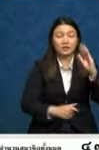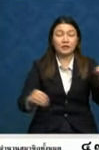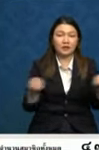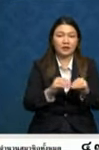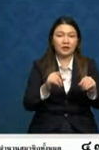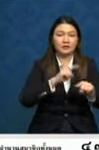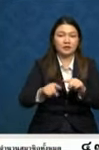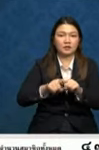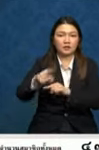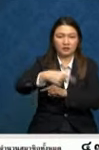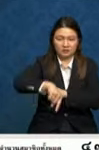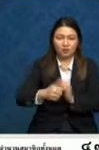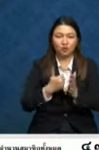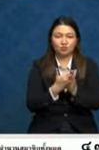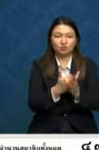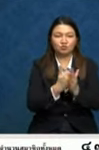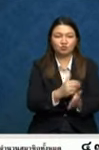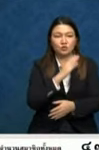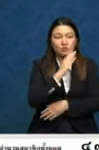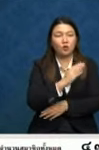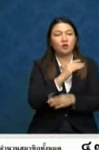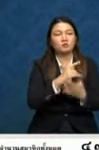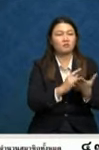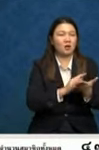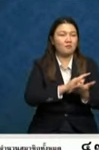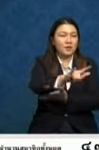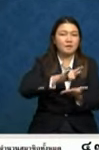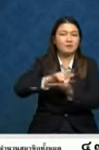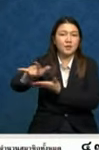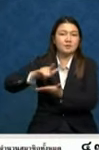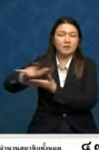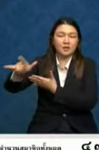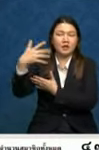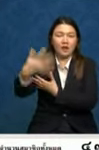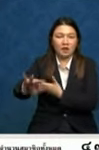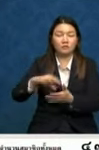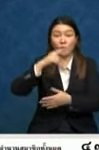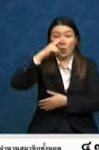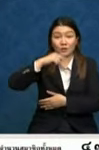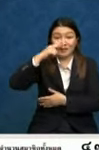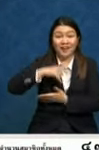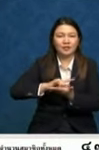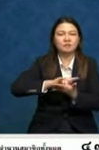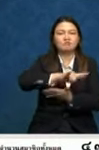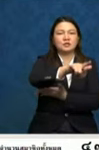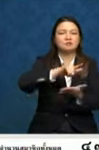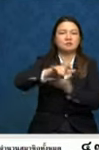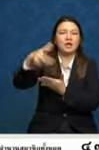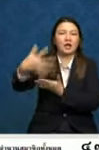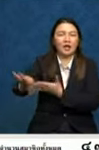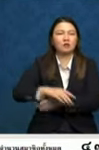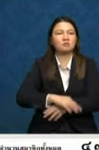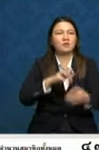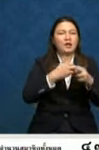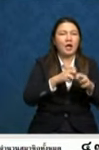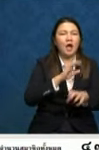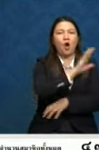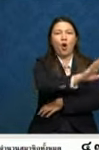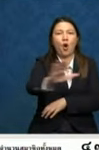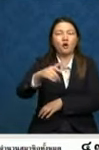ช่วยเหลือคนไทยในต่างประเทศที่ประสบภัยพิบัติหรือเหตุความไม่สงบเป็นต้นนะครับใน